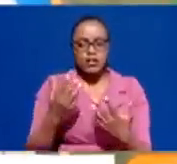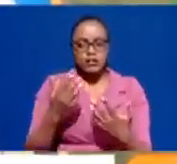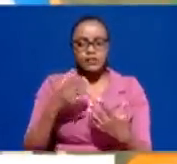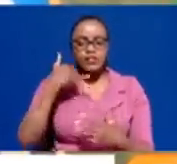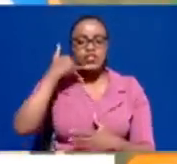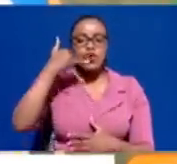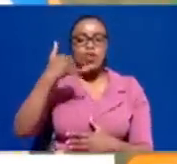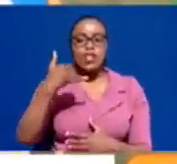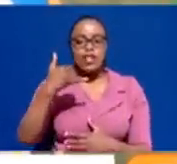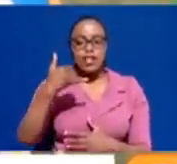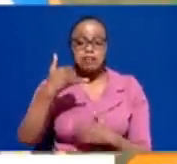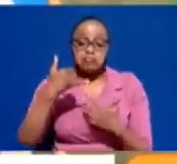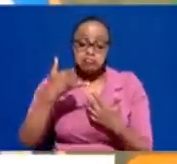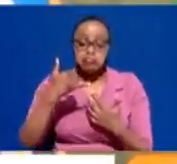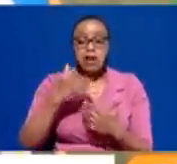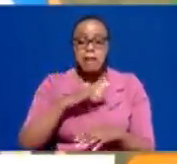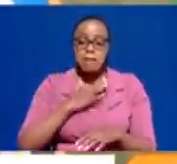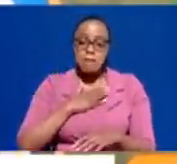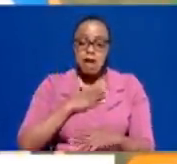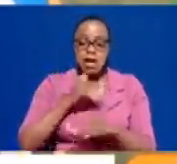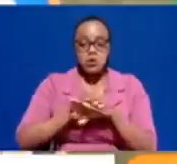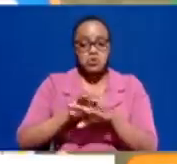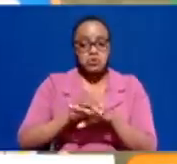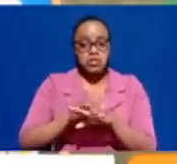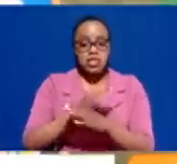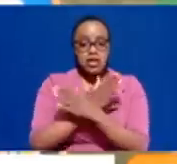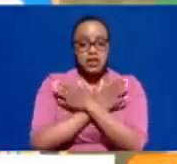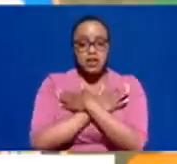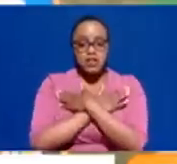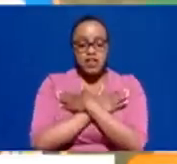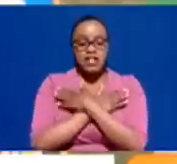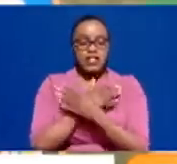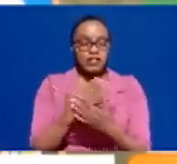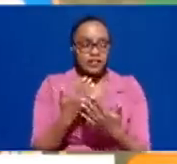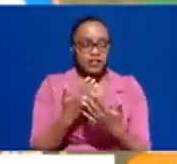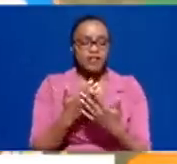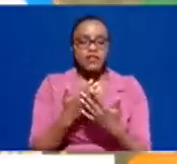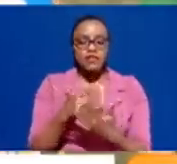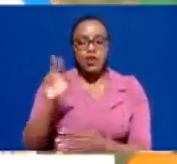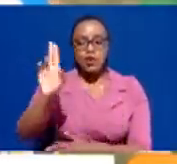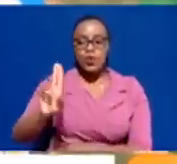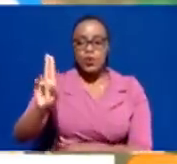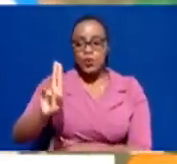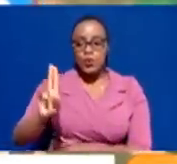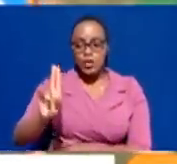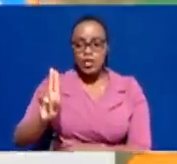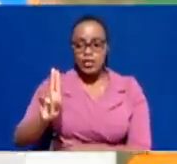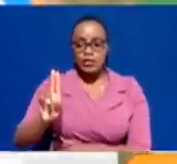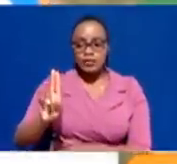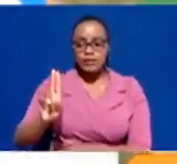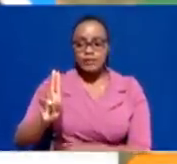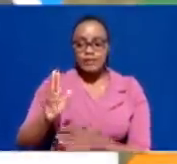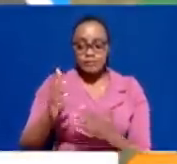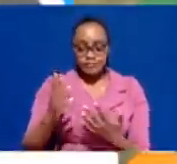putting a call to my good friend President Uhuru Kenyatta.